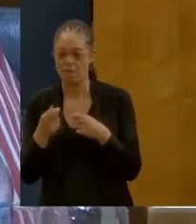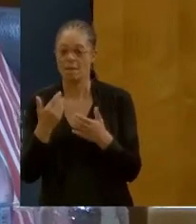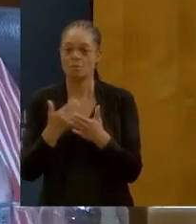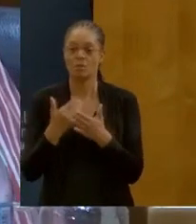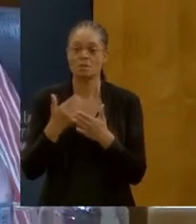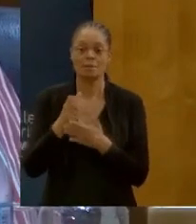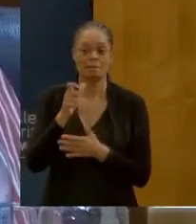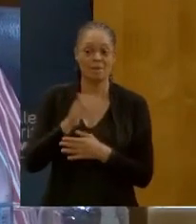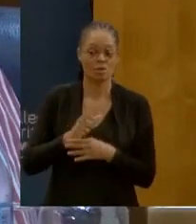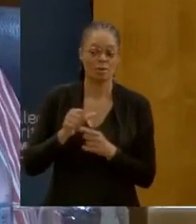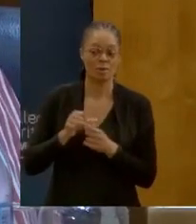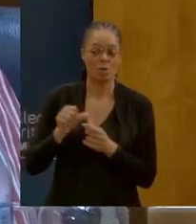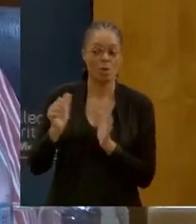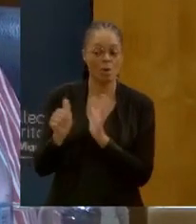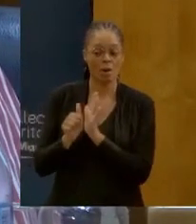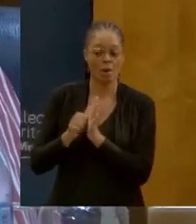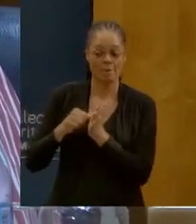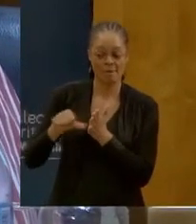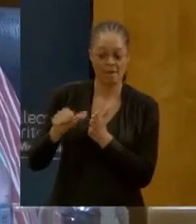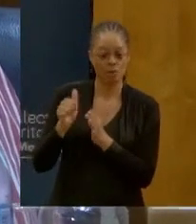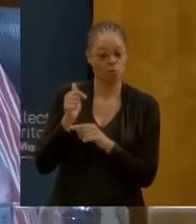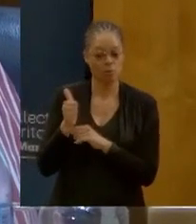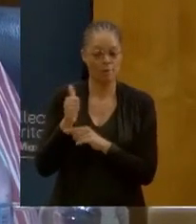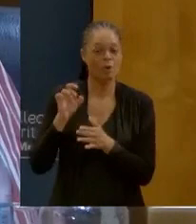refusé de payer.